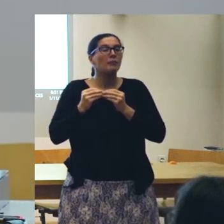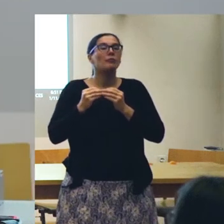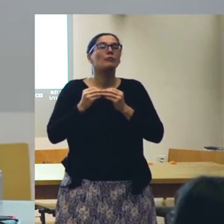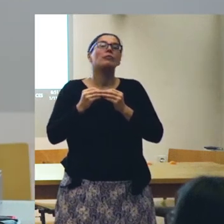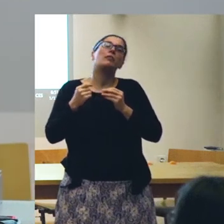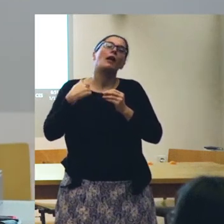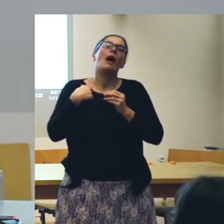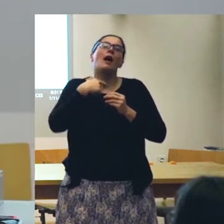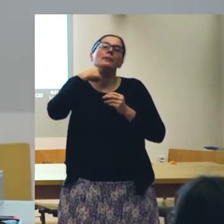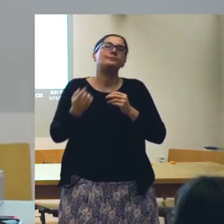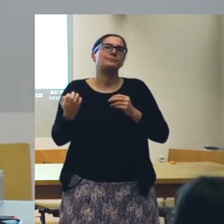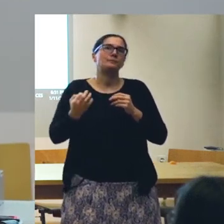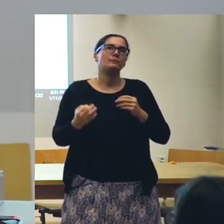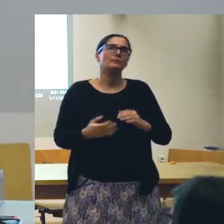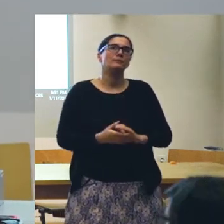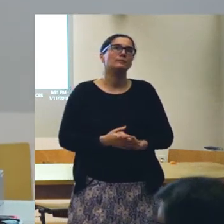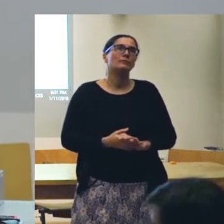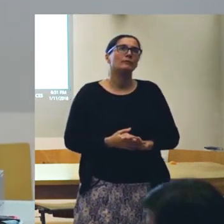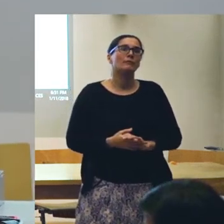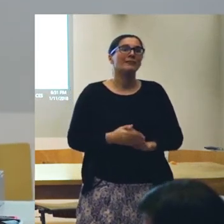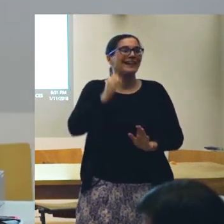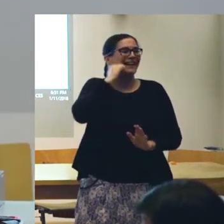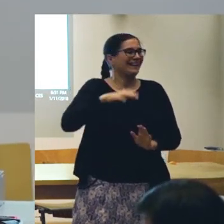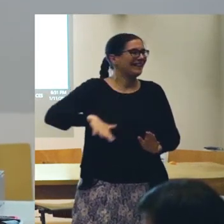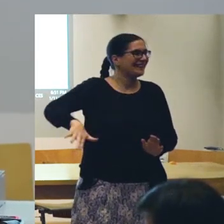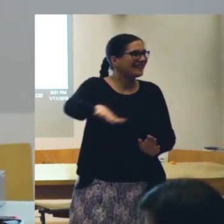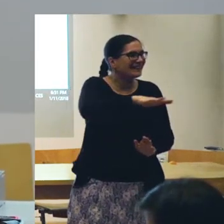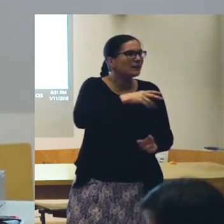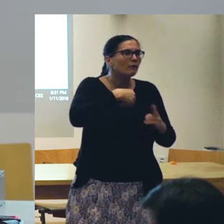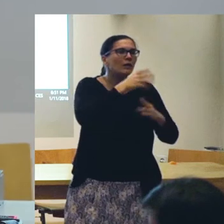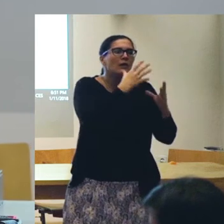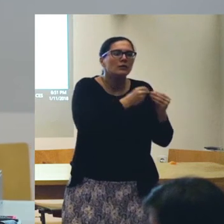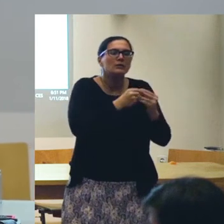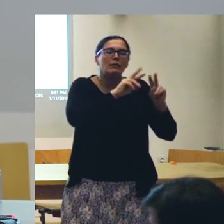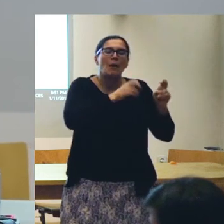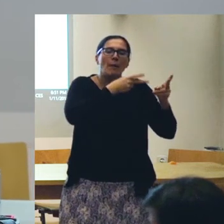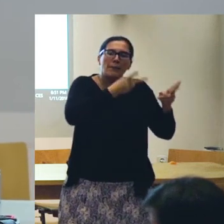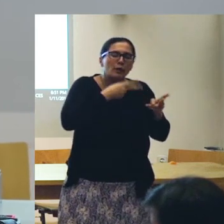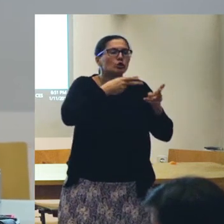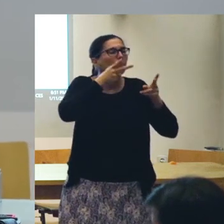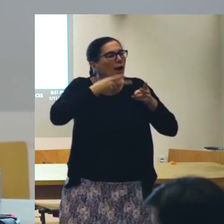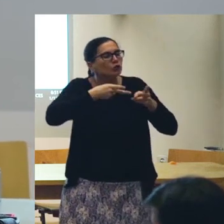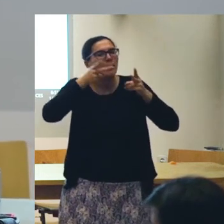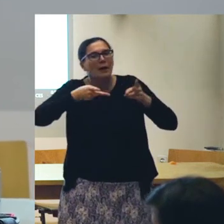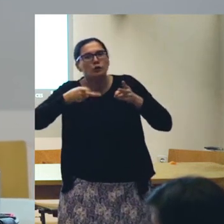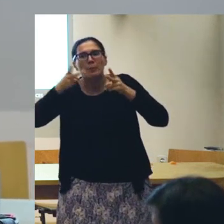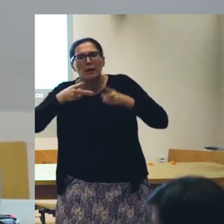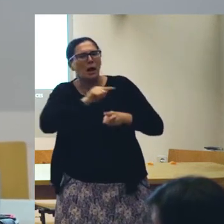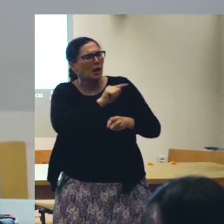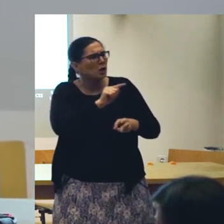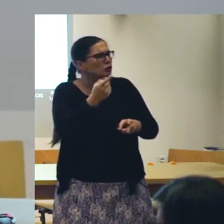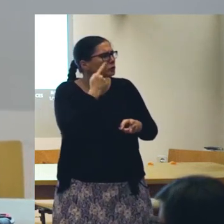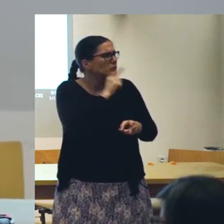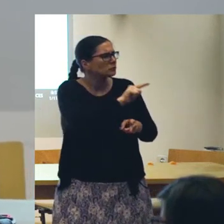tým, že vlastne všetci ľudia okolo mňa sa stále rozprávajú o starostlivosti, ale že jedna z veľkých tém, ktorá s